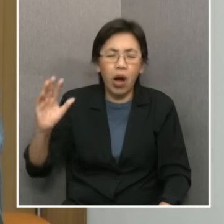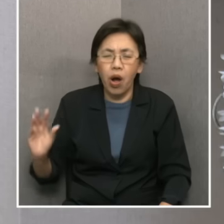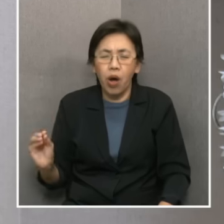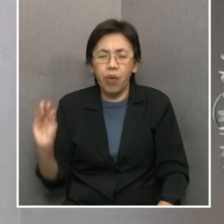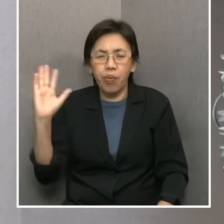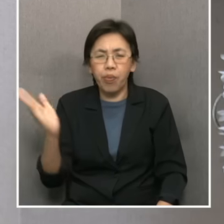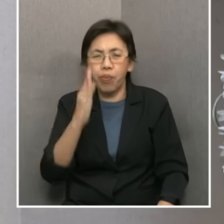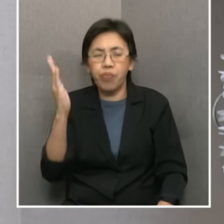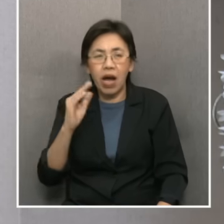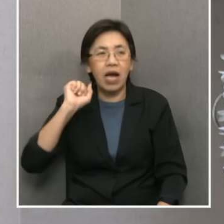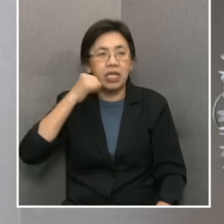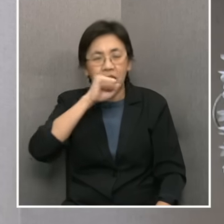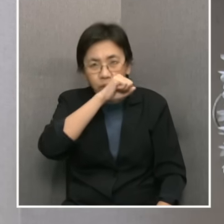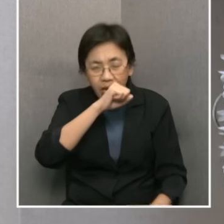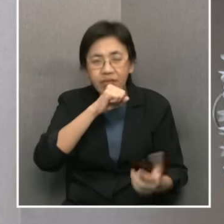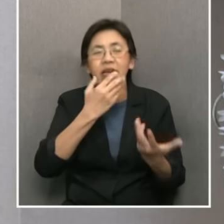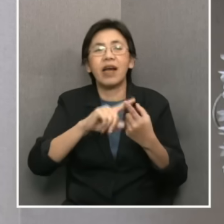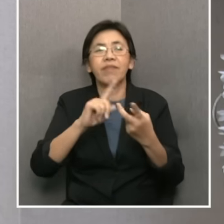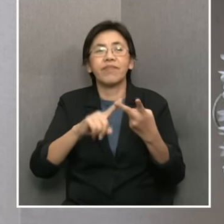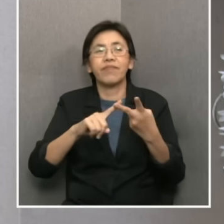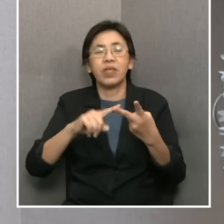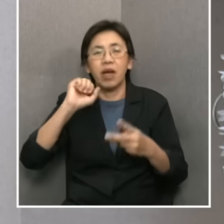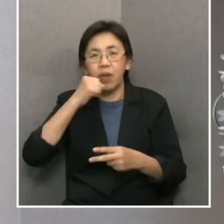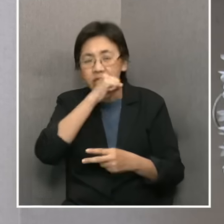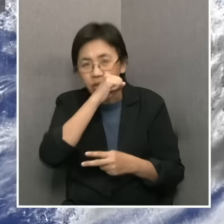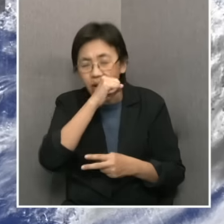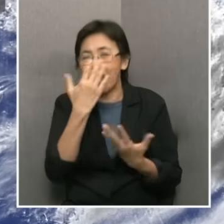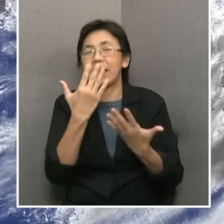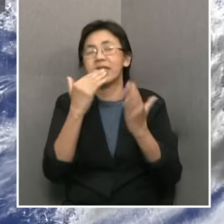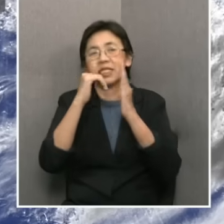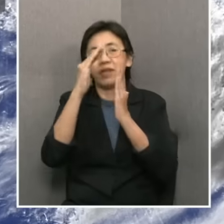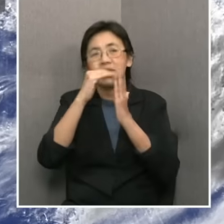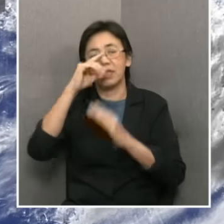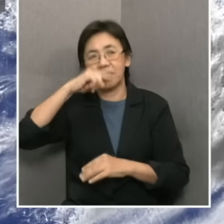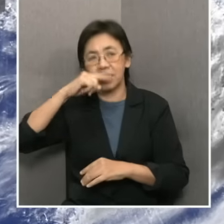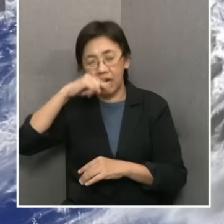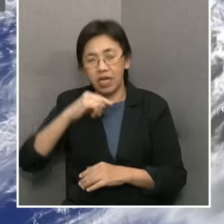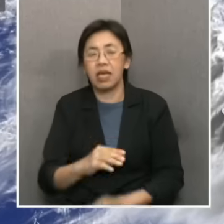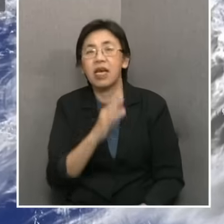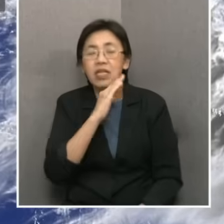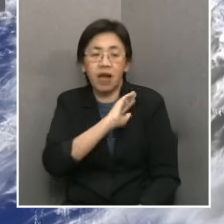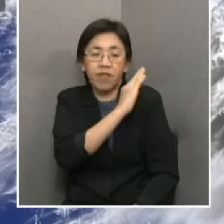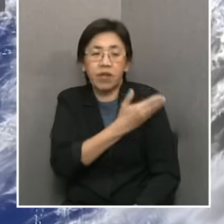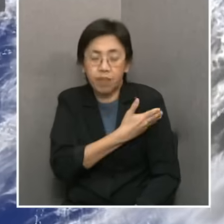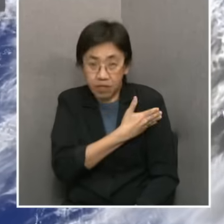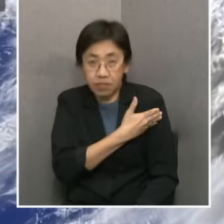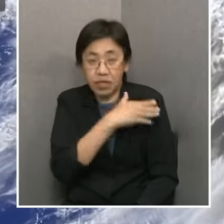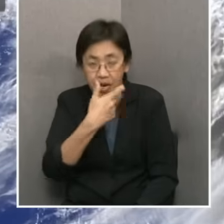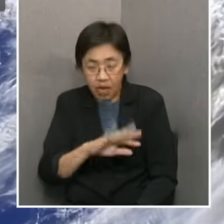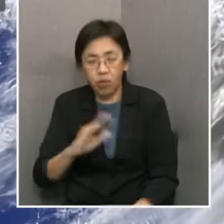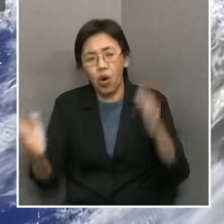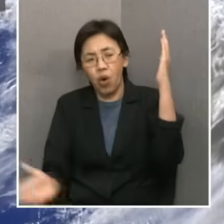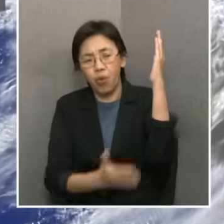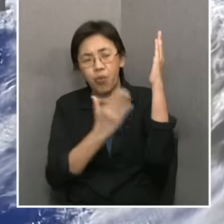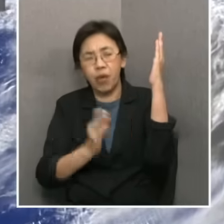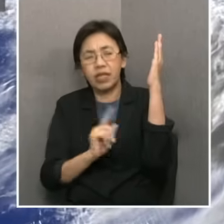ไต้หวันมาผ ่ านเกาะไต้หวันมาก็จะเข้าตอนเหนือของประเทศไทยนะแล้วถ้าผ่านฟิลิปปินส์มานะก็จะมาเข้